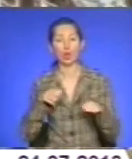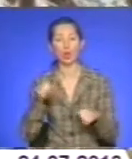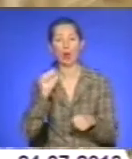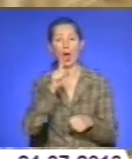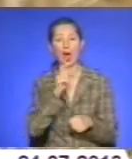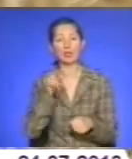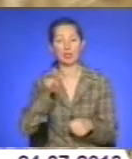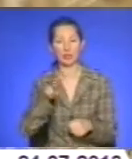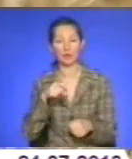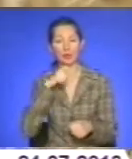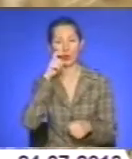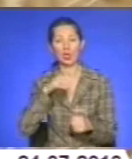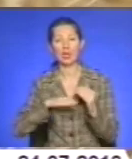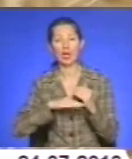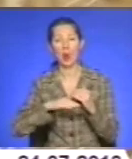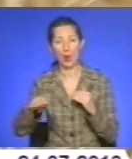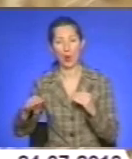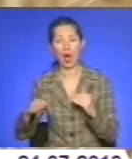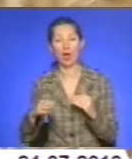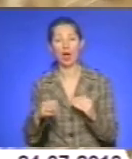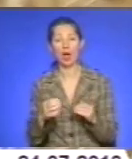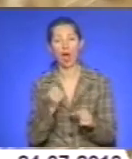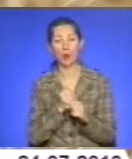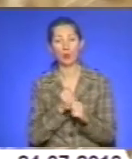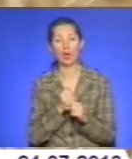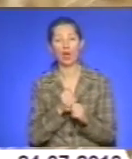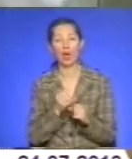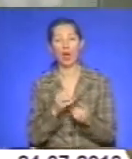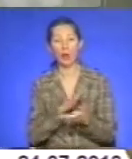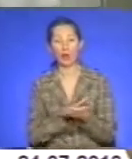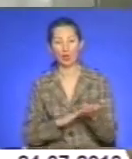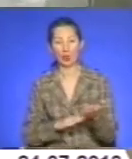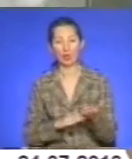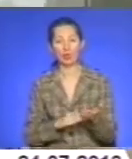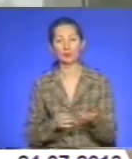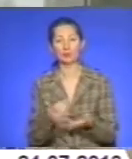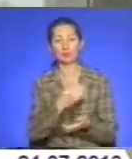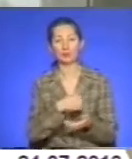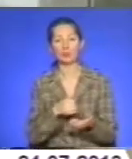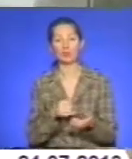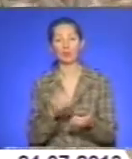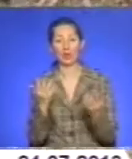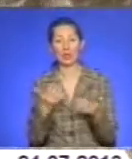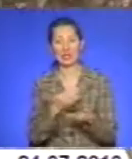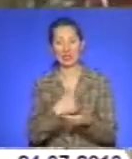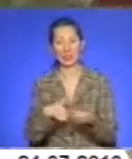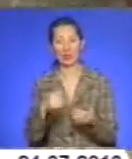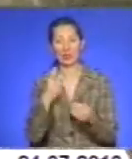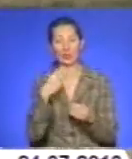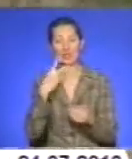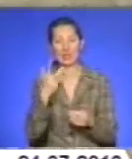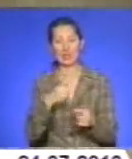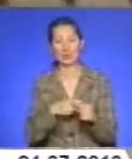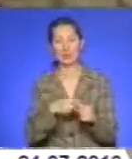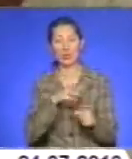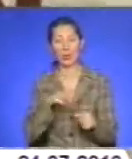На українських полях кипить робота. Жнива тривають впродовж місяця. Вже зібрано 23,5 мільйони тонн зернових, а це